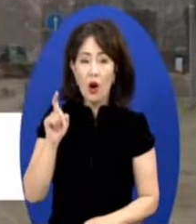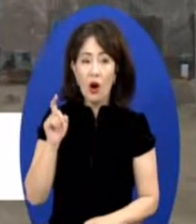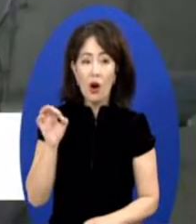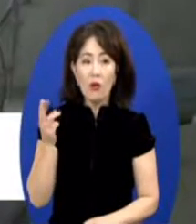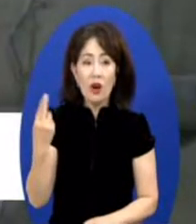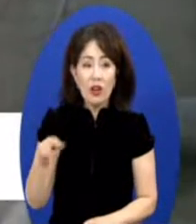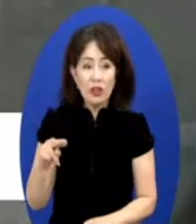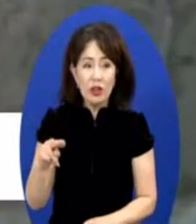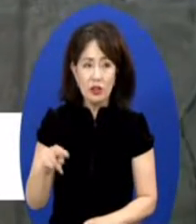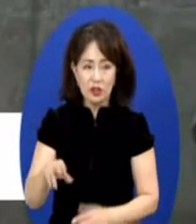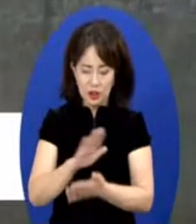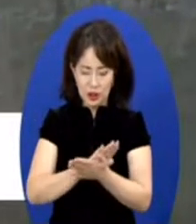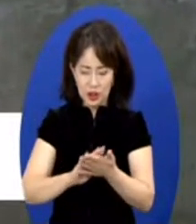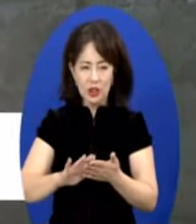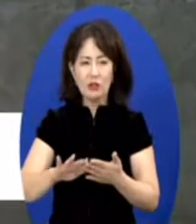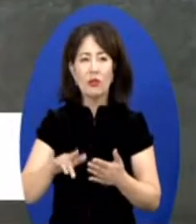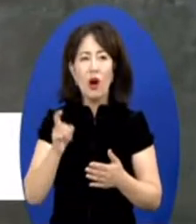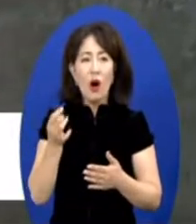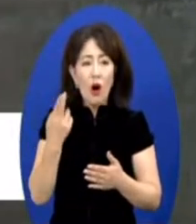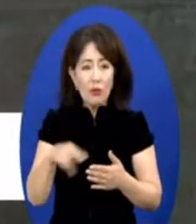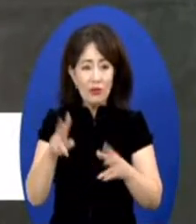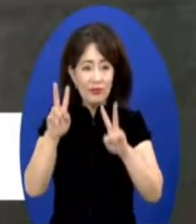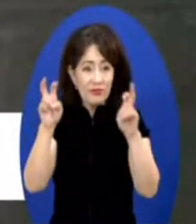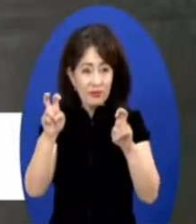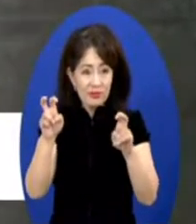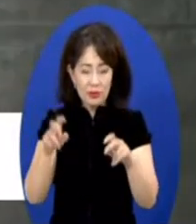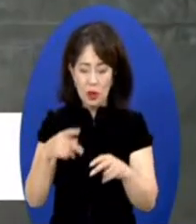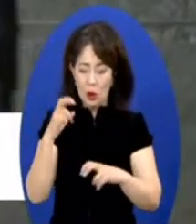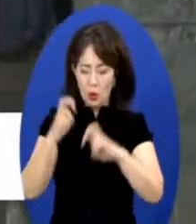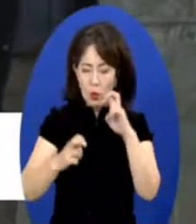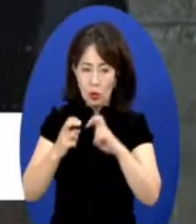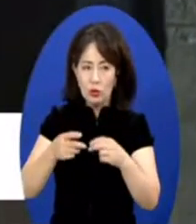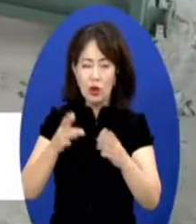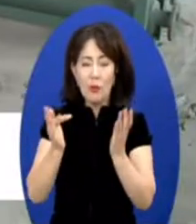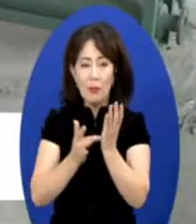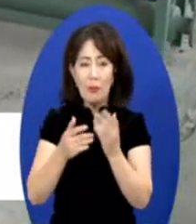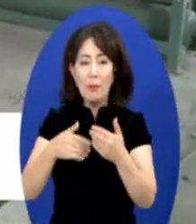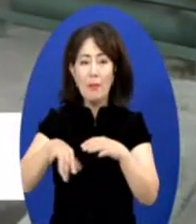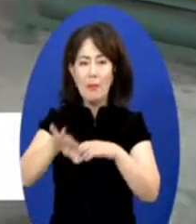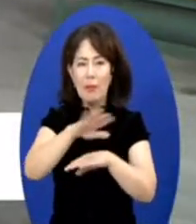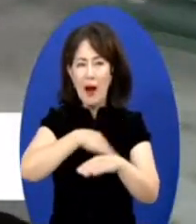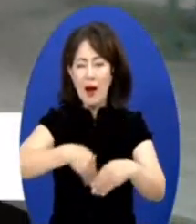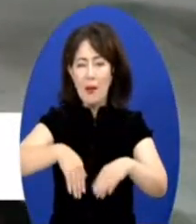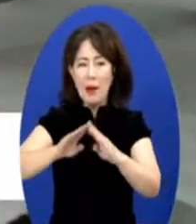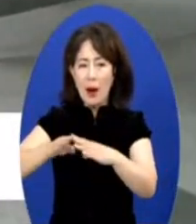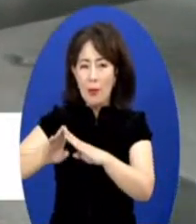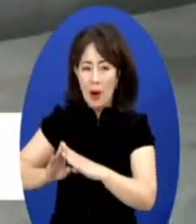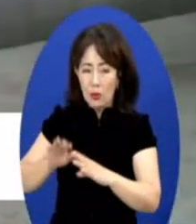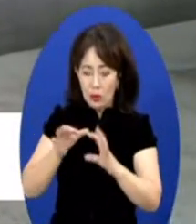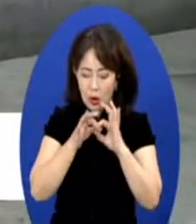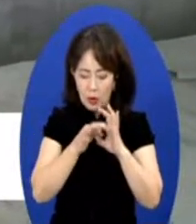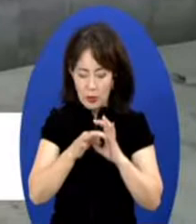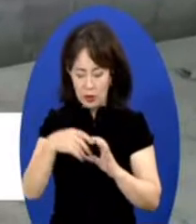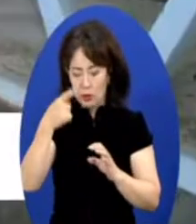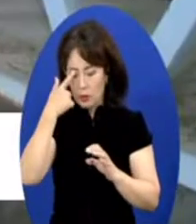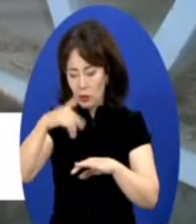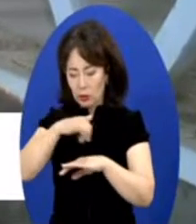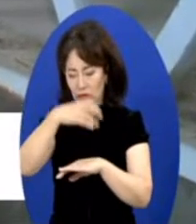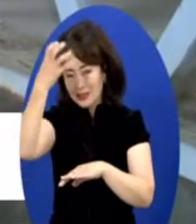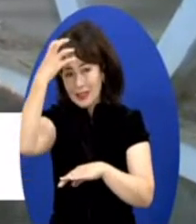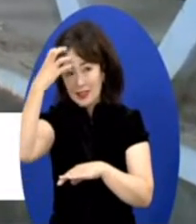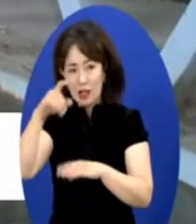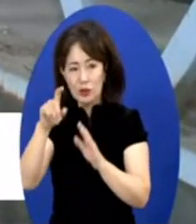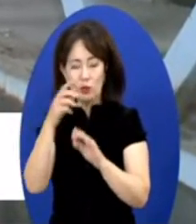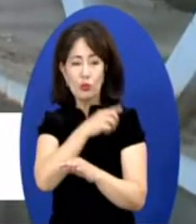За ховд аймагт шинэ ховд үйлдвэр технологийн парк байгуулах тухай Монгол улсын хөгжүүлэх үндсэн чиглэл, за Монгол улсын засгийн газрын мөрөөдөл хөтөлбөр тусч